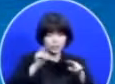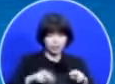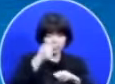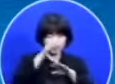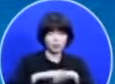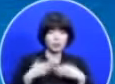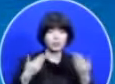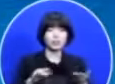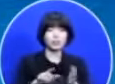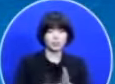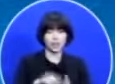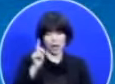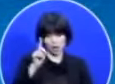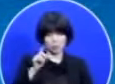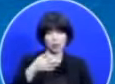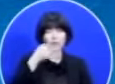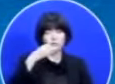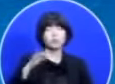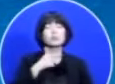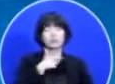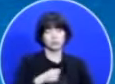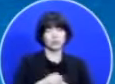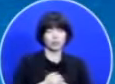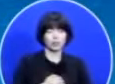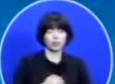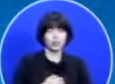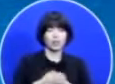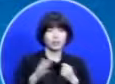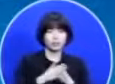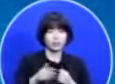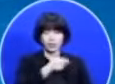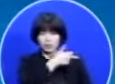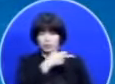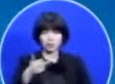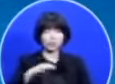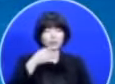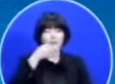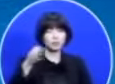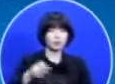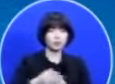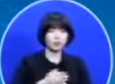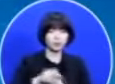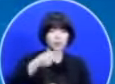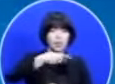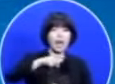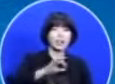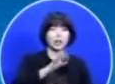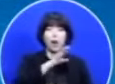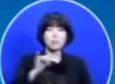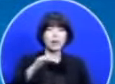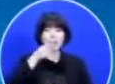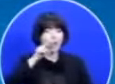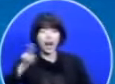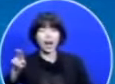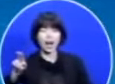한번 불러보고 싶다는 그러시면서 큰 소리로 성배 야